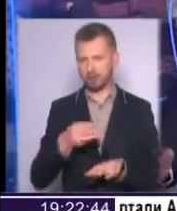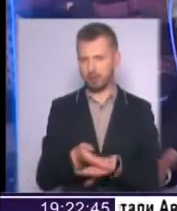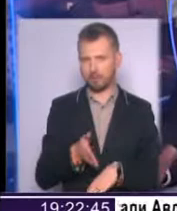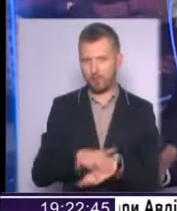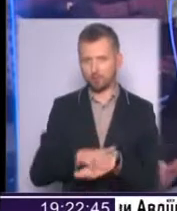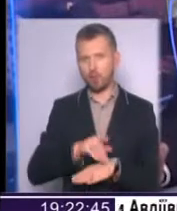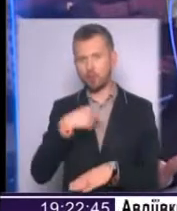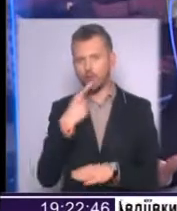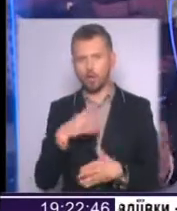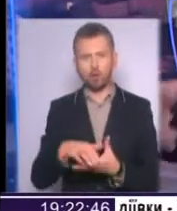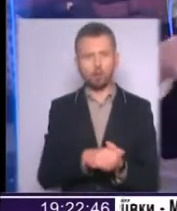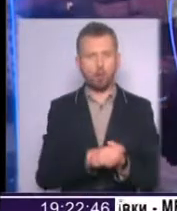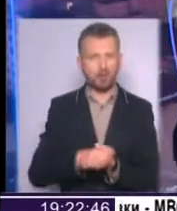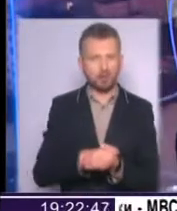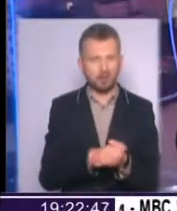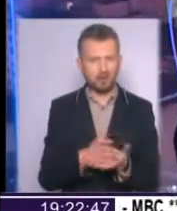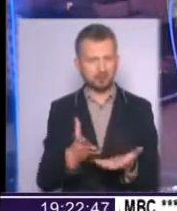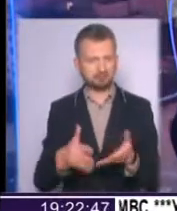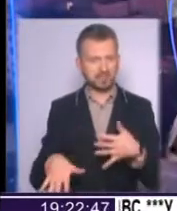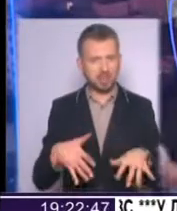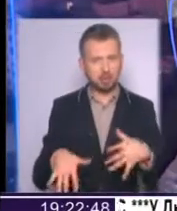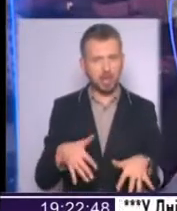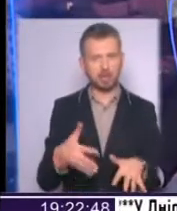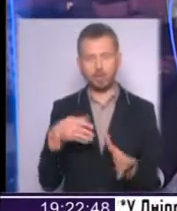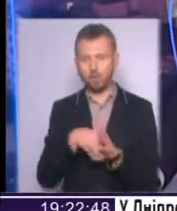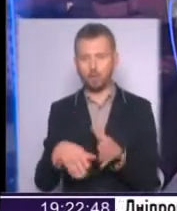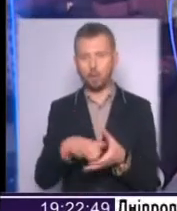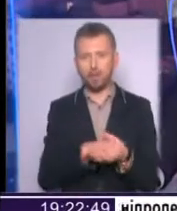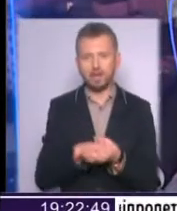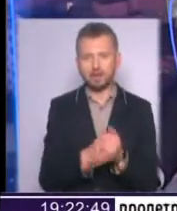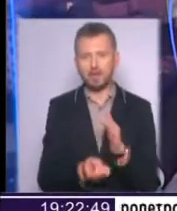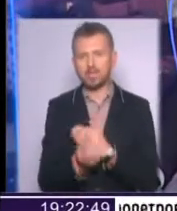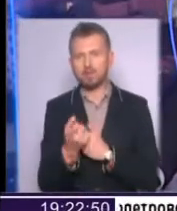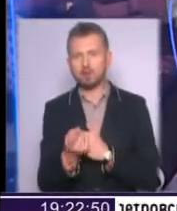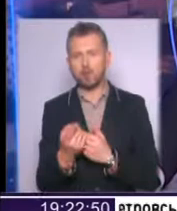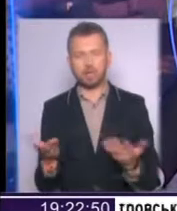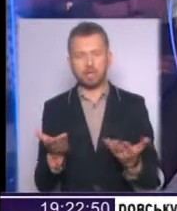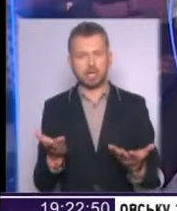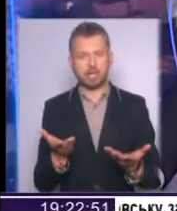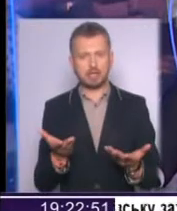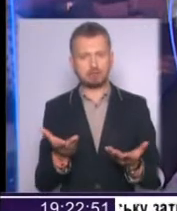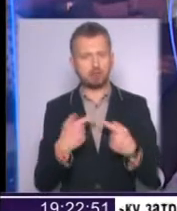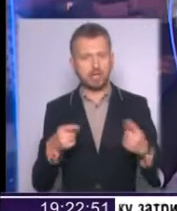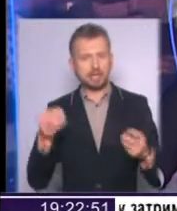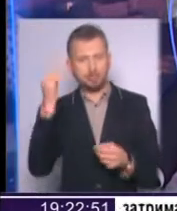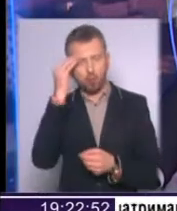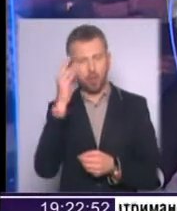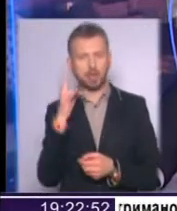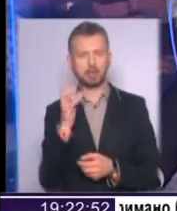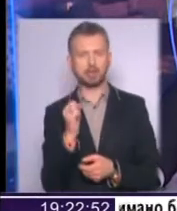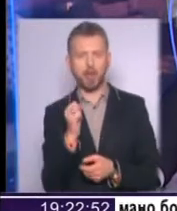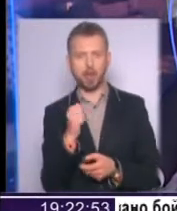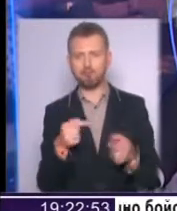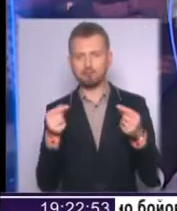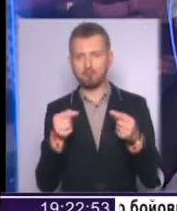що коаліція там тріщить по швах, що в коаліції десь вже з'являються певні якісь такі різні погляди на